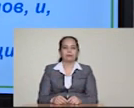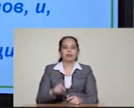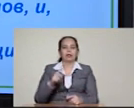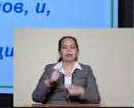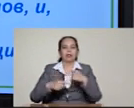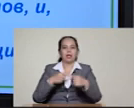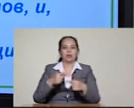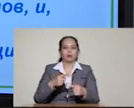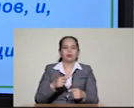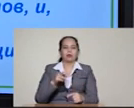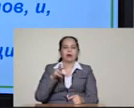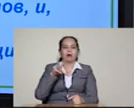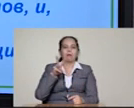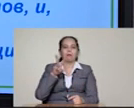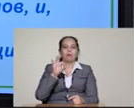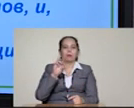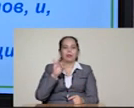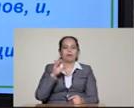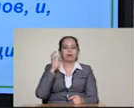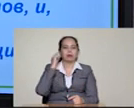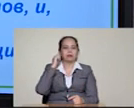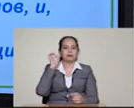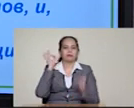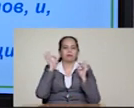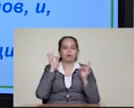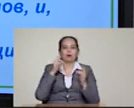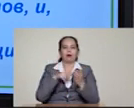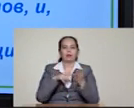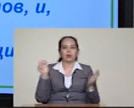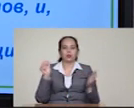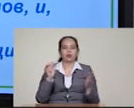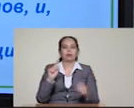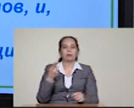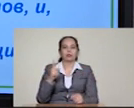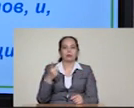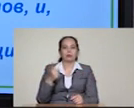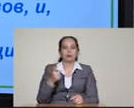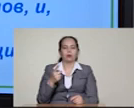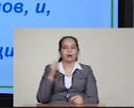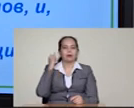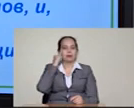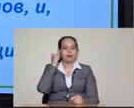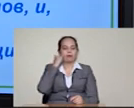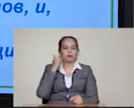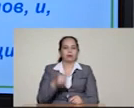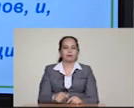Следует мобильного, звук, отключать, почему телефона.